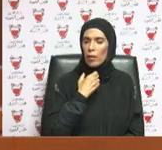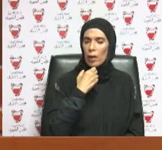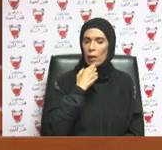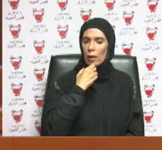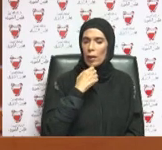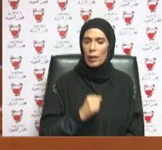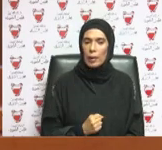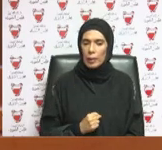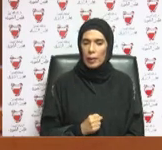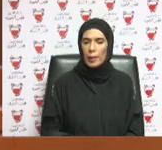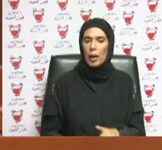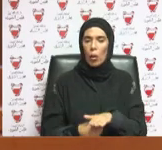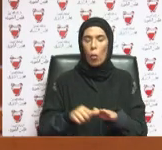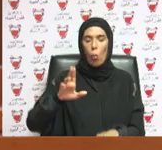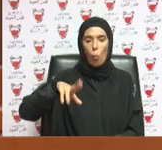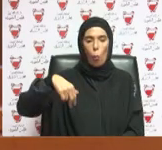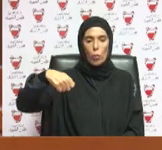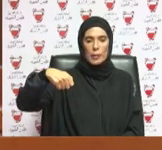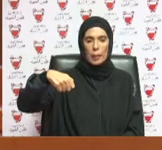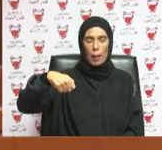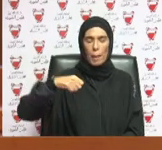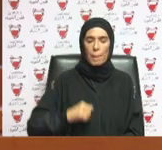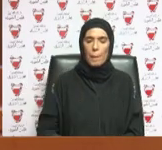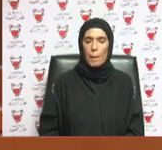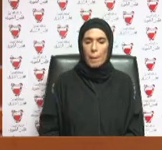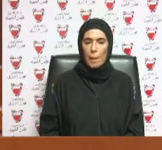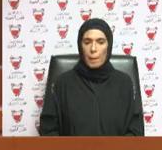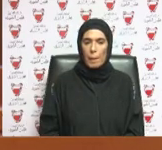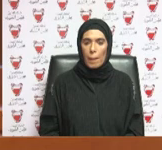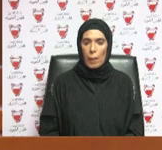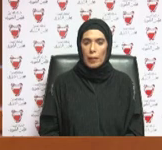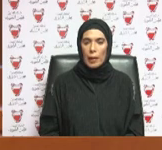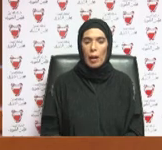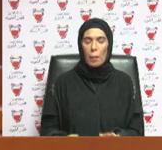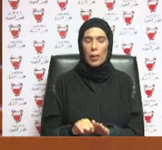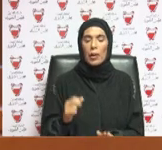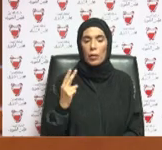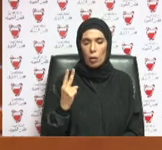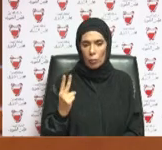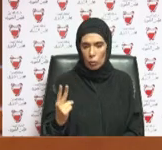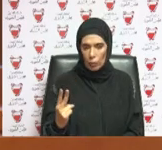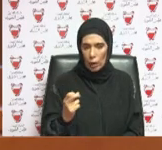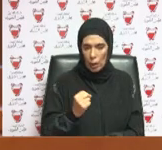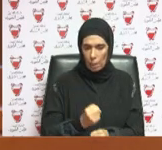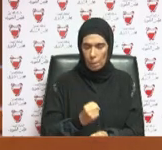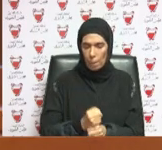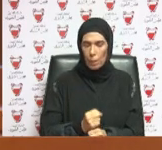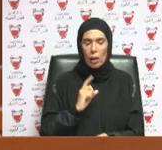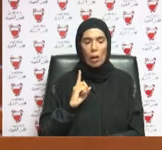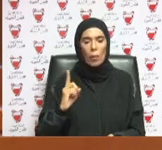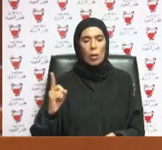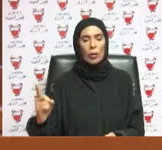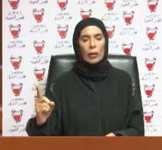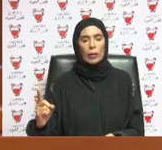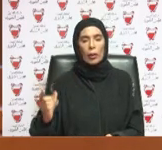خليفة رئيسا لمجلس الوزراء. المادة الثانية، يعمل بهذا الأمر